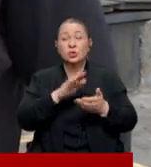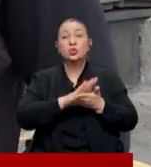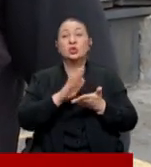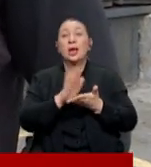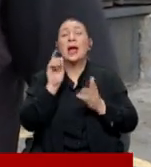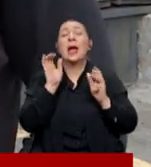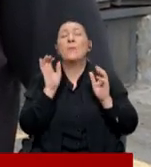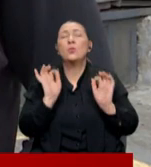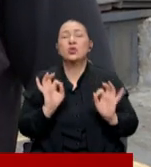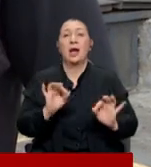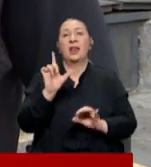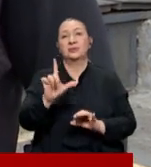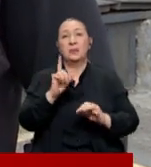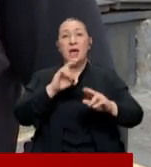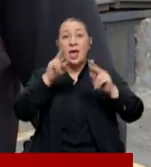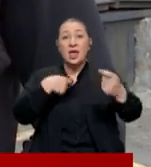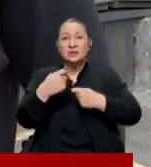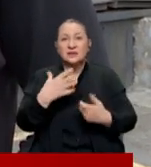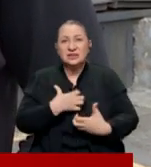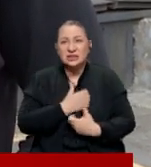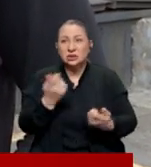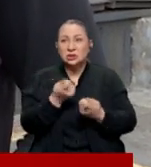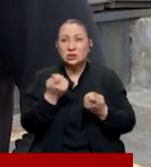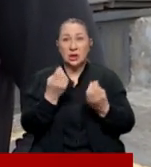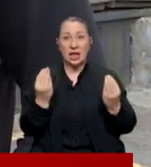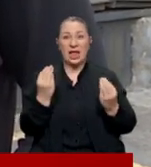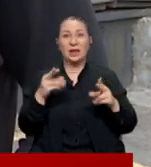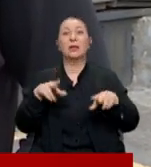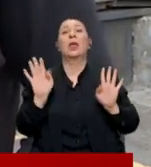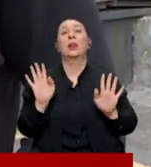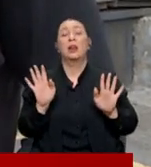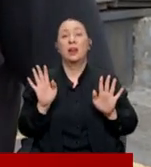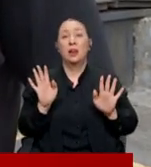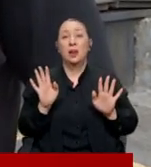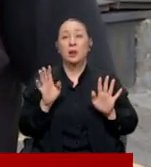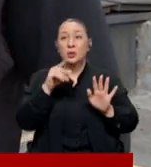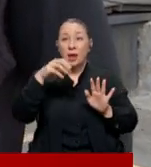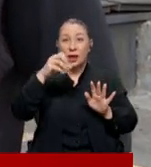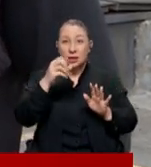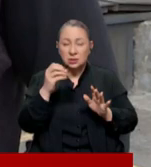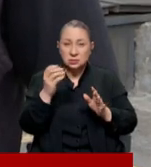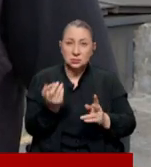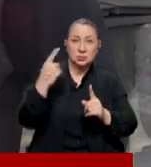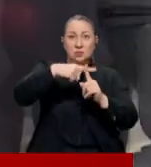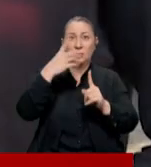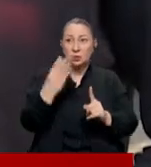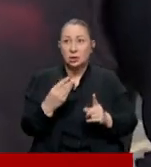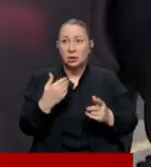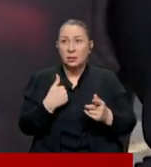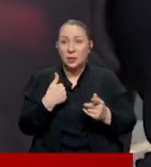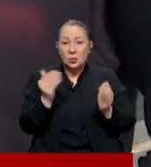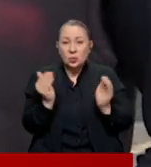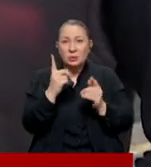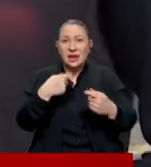düzenleme gelmesi mutlaka gerekiyor. Yani esnaf mağdur. Zaten işler pek öyle yok eskisi gibi. Bir de buna elektrik yükü geldiği zaman ve ben ufak